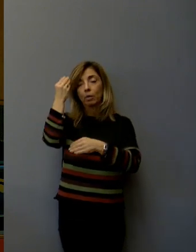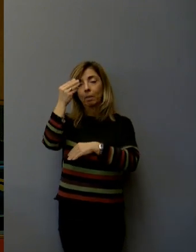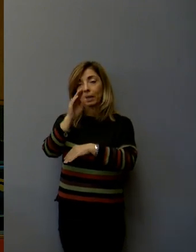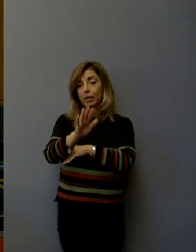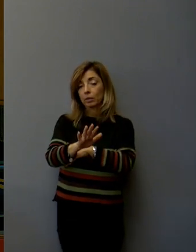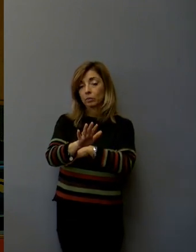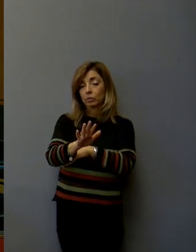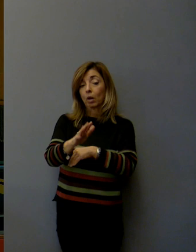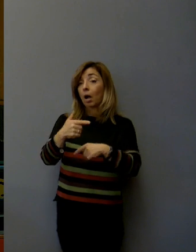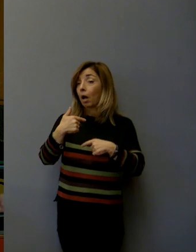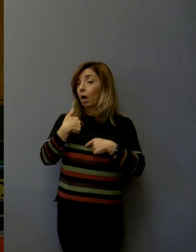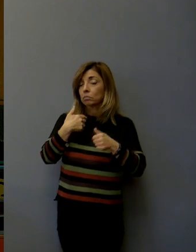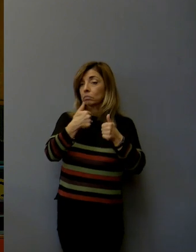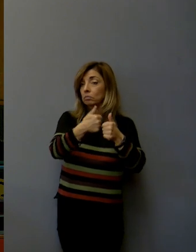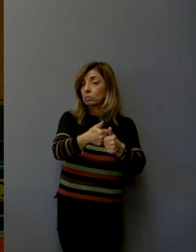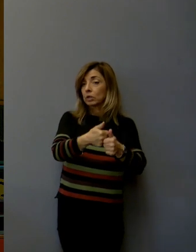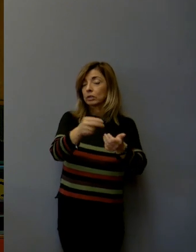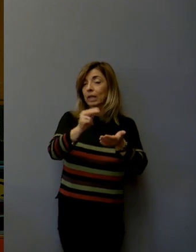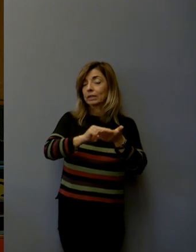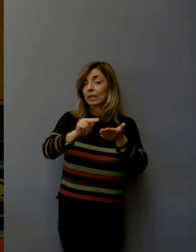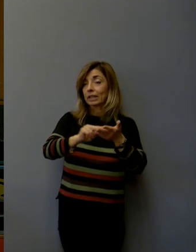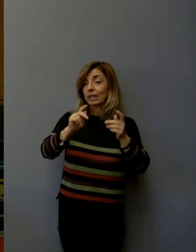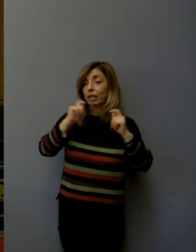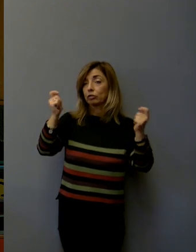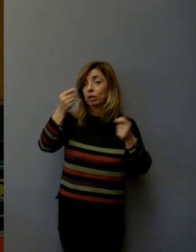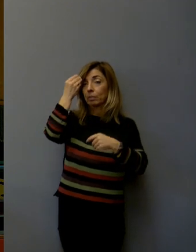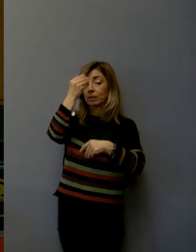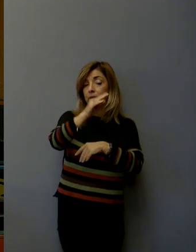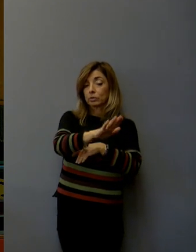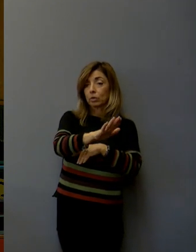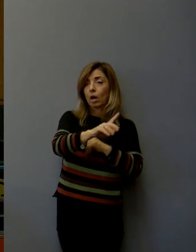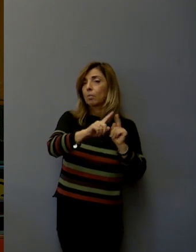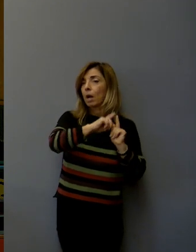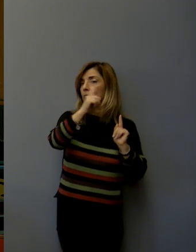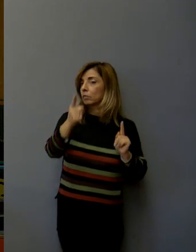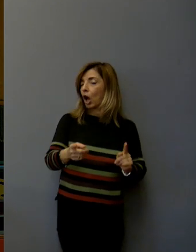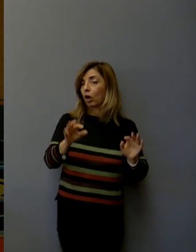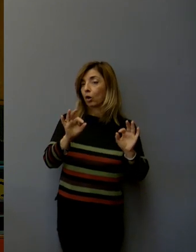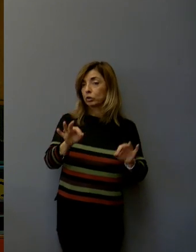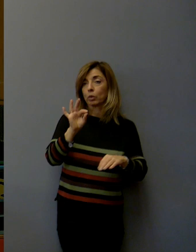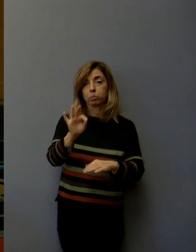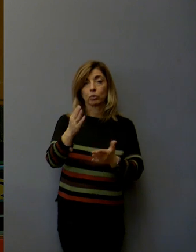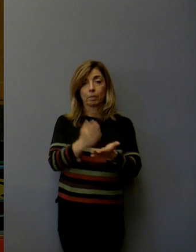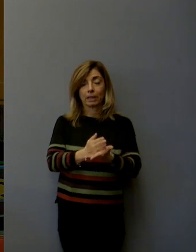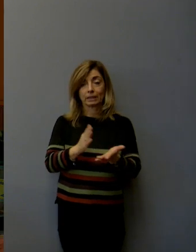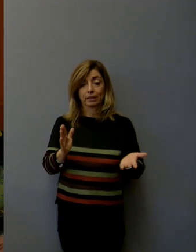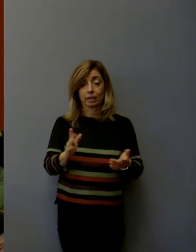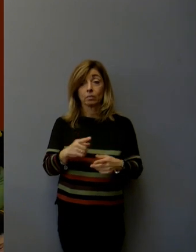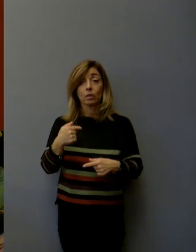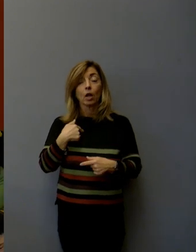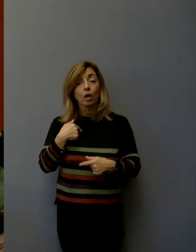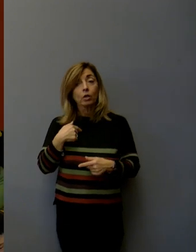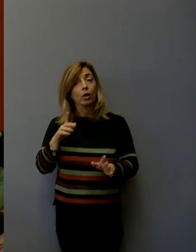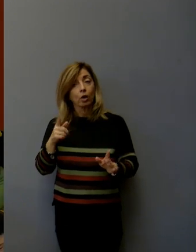io mi rimetto al parere la segreteria generale però comunque è sempre stato così punto basta no ho ancora 47 secondi